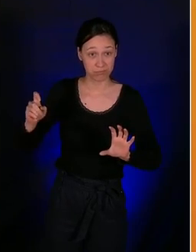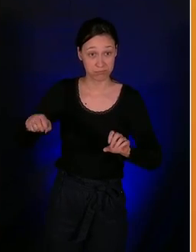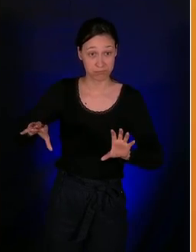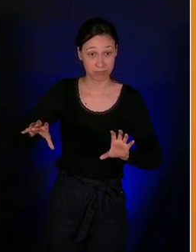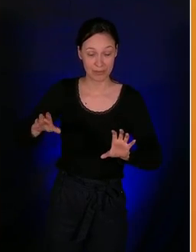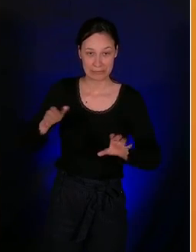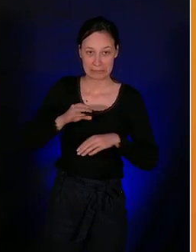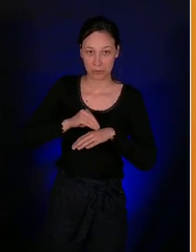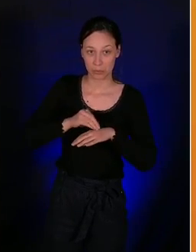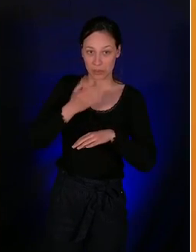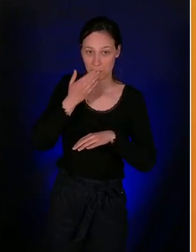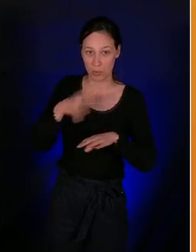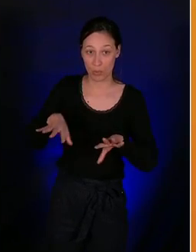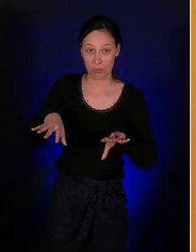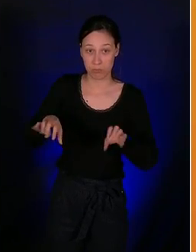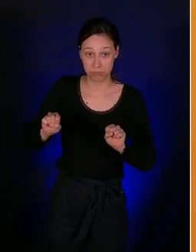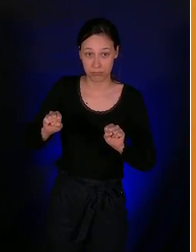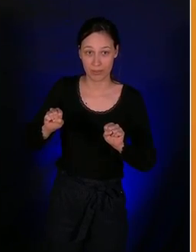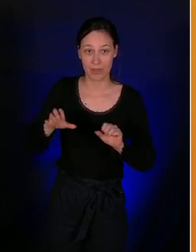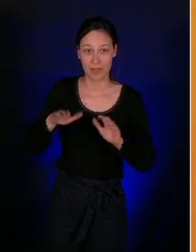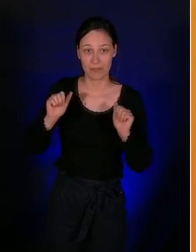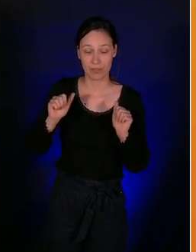batterie. Bonne pause les camarades et à tout de suite.